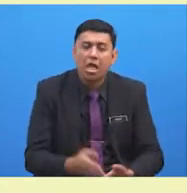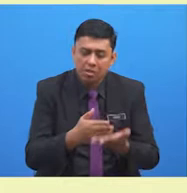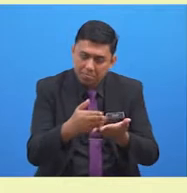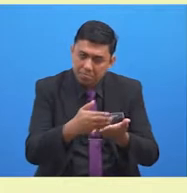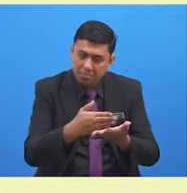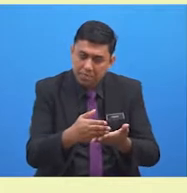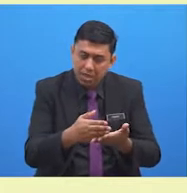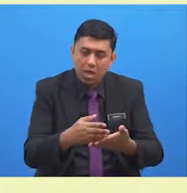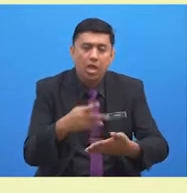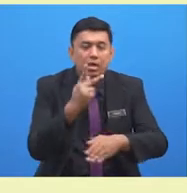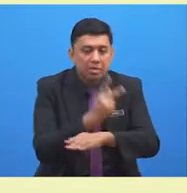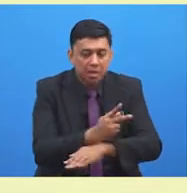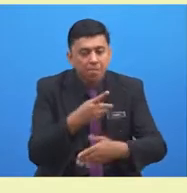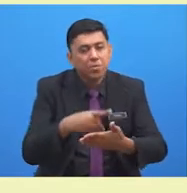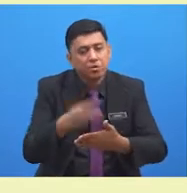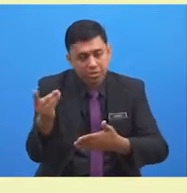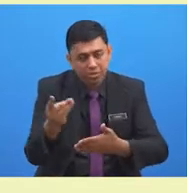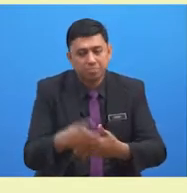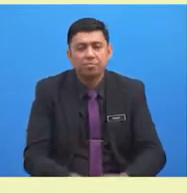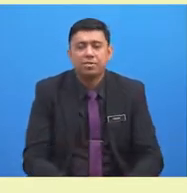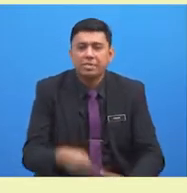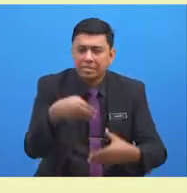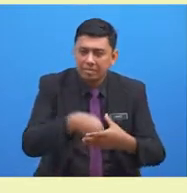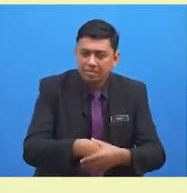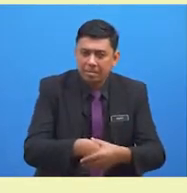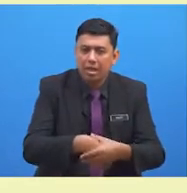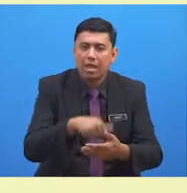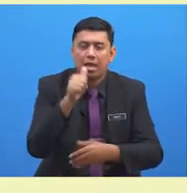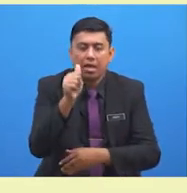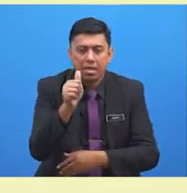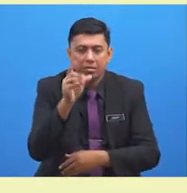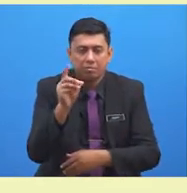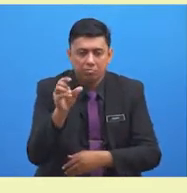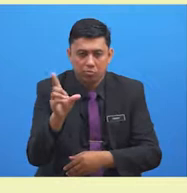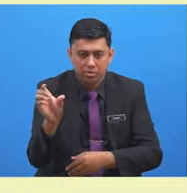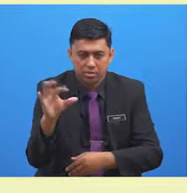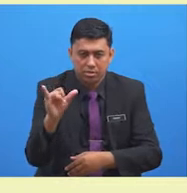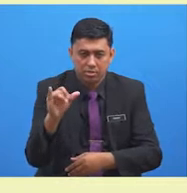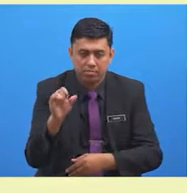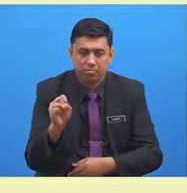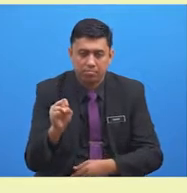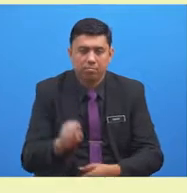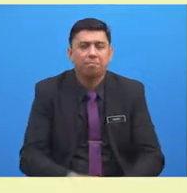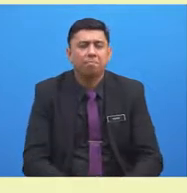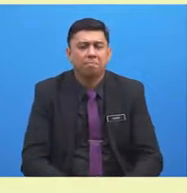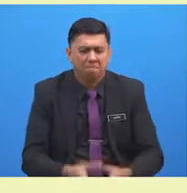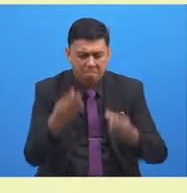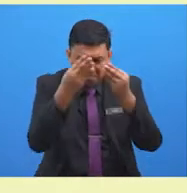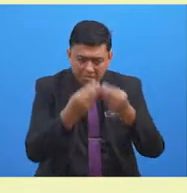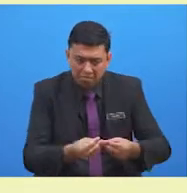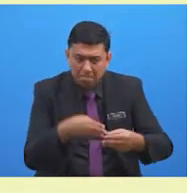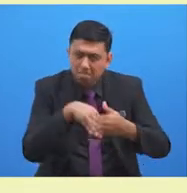separa karbon dioksida di dalam alveolus. Oleh itu, karbon dioksida akan meresap masuk ke